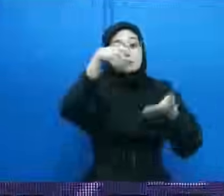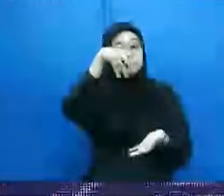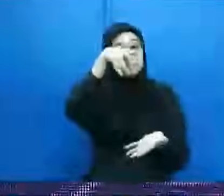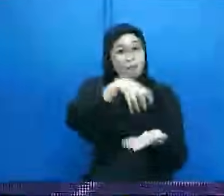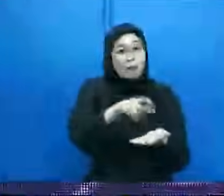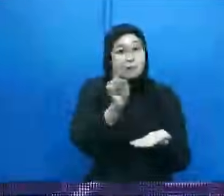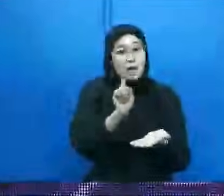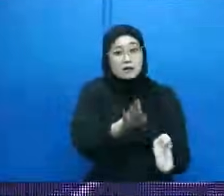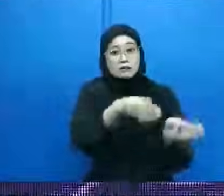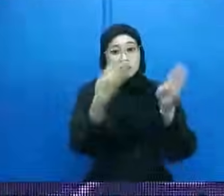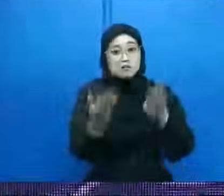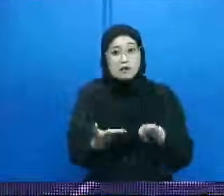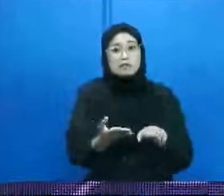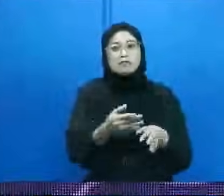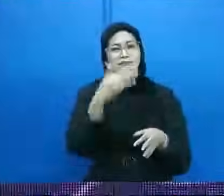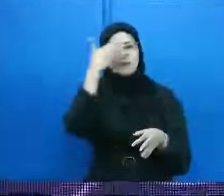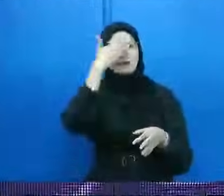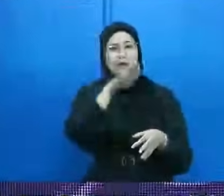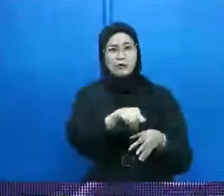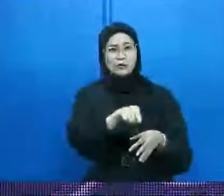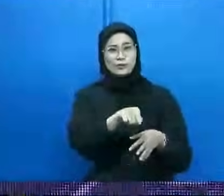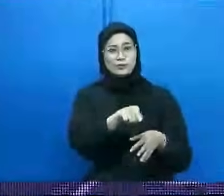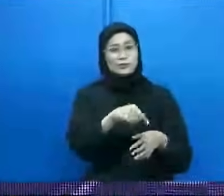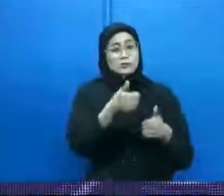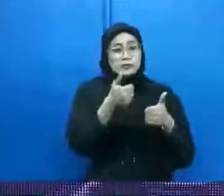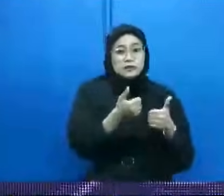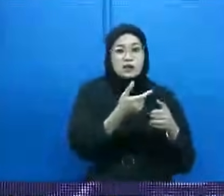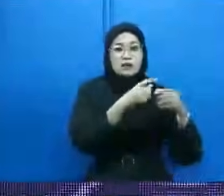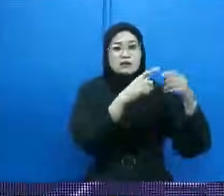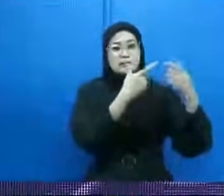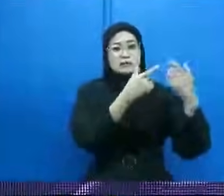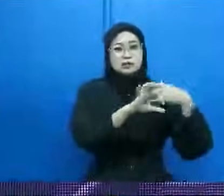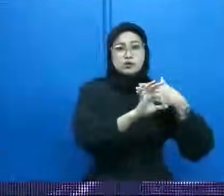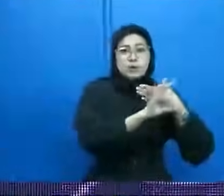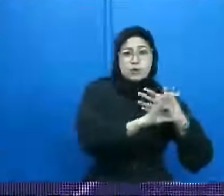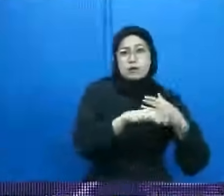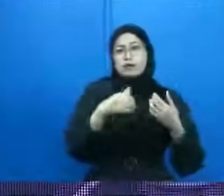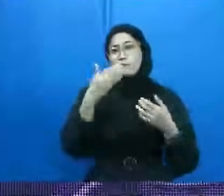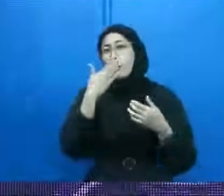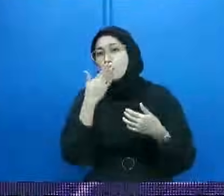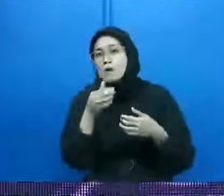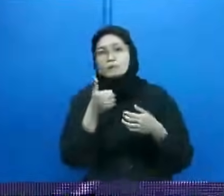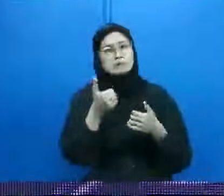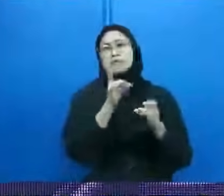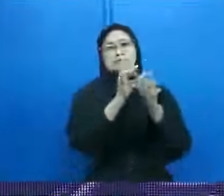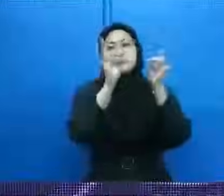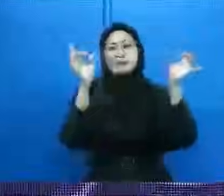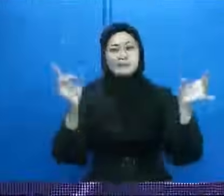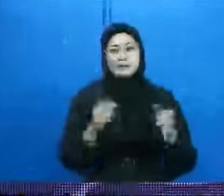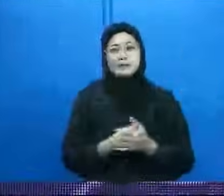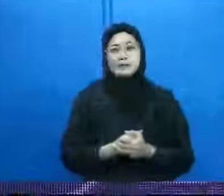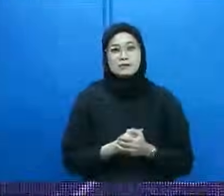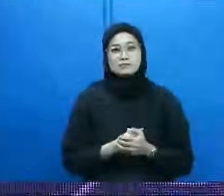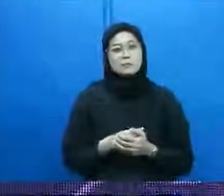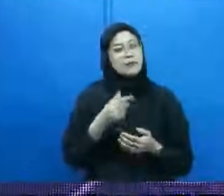di Sumatera, bisa di Papua, bisa di manapun. Karena itu sampai terakhir saya simpulkan, untuk menjadi hamba